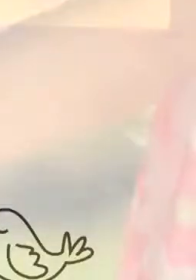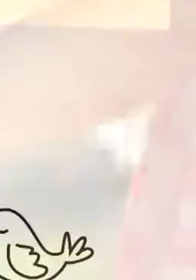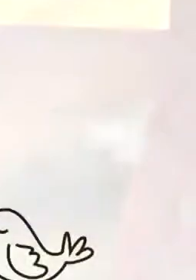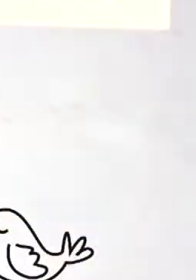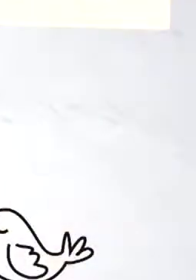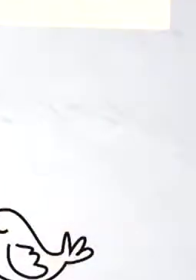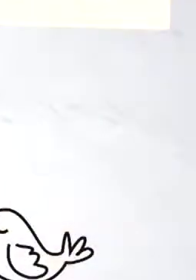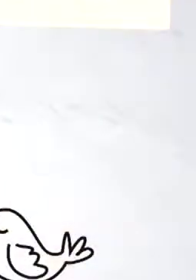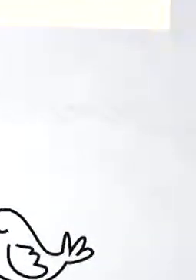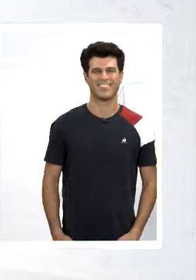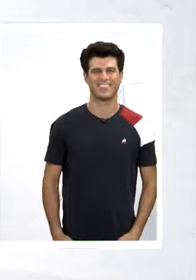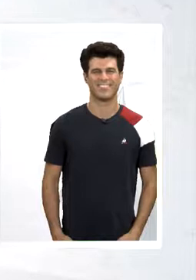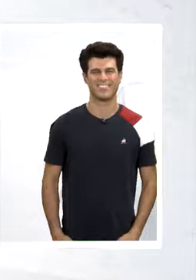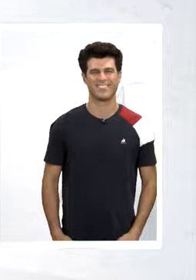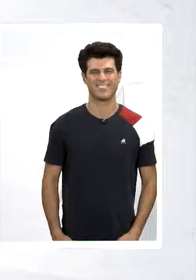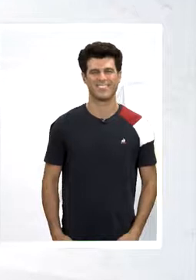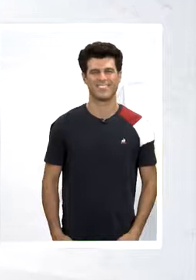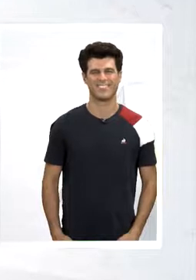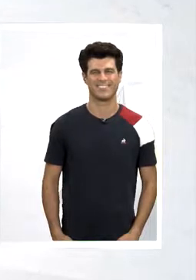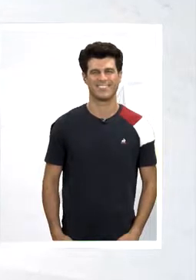שלום, סבתא לידיה!